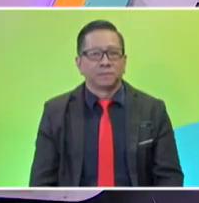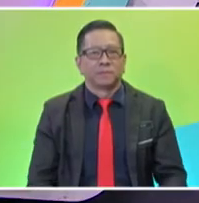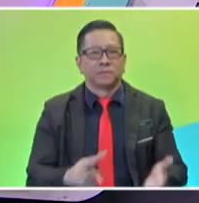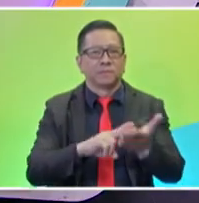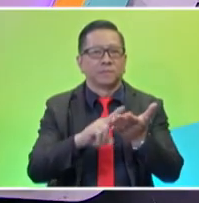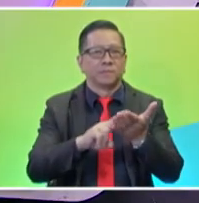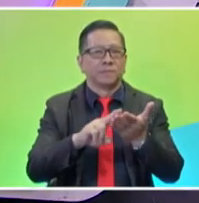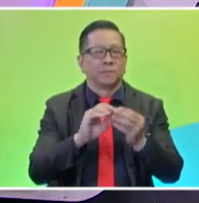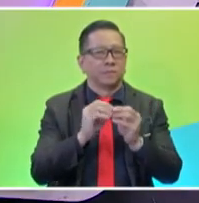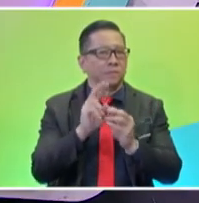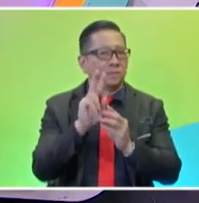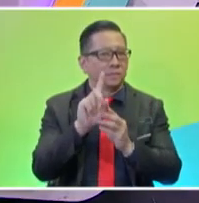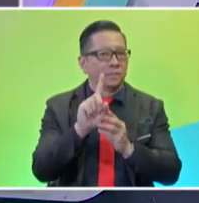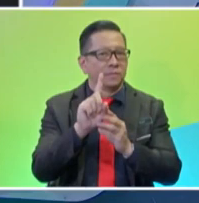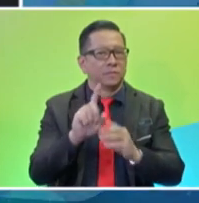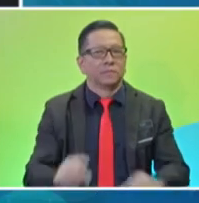kedua